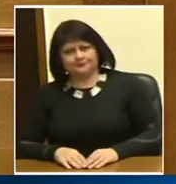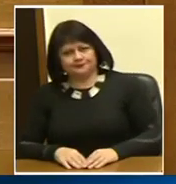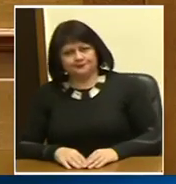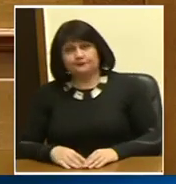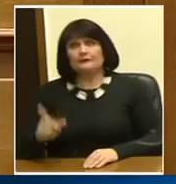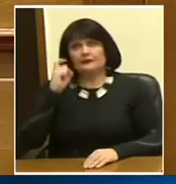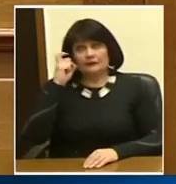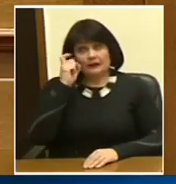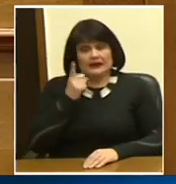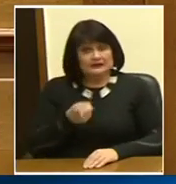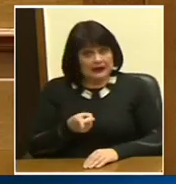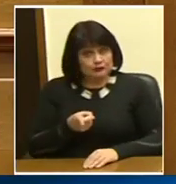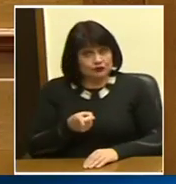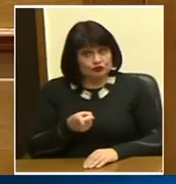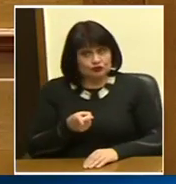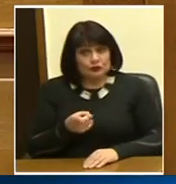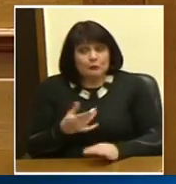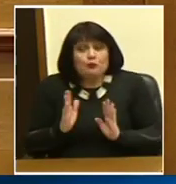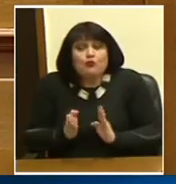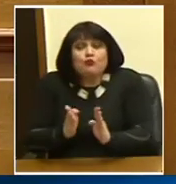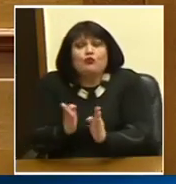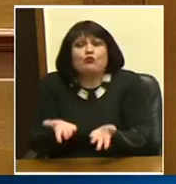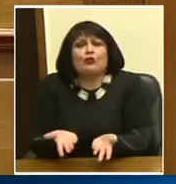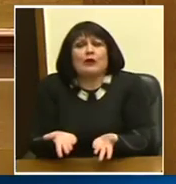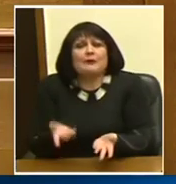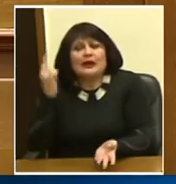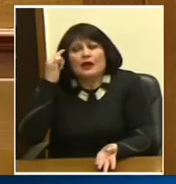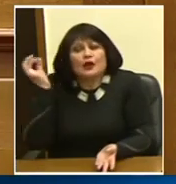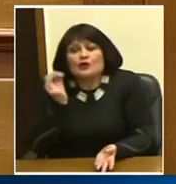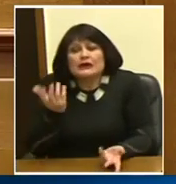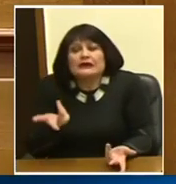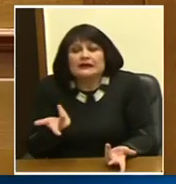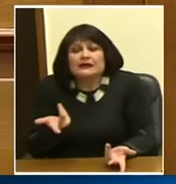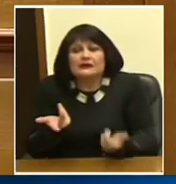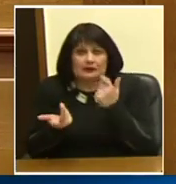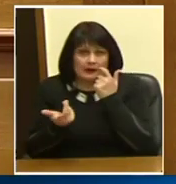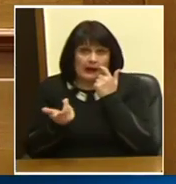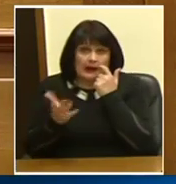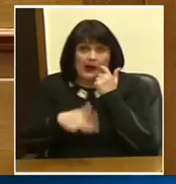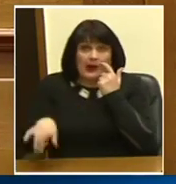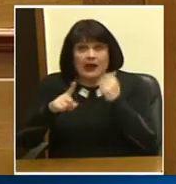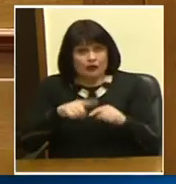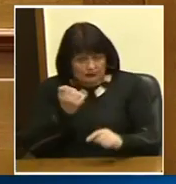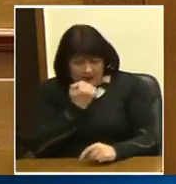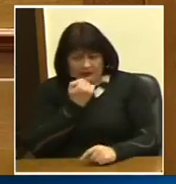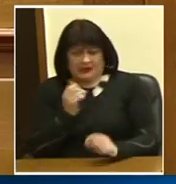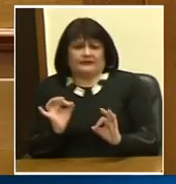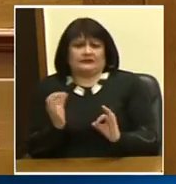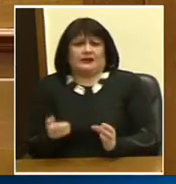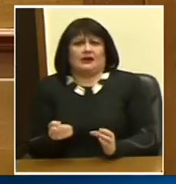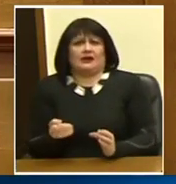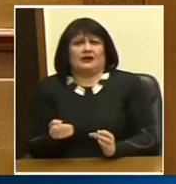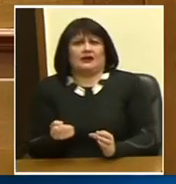σε ποια λογική οδηγούμαστε αν θεωρούμε ότι ακριβώς επειδή ο λαός κάνει λάθη πρέπει